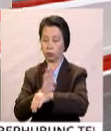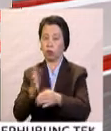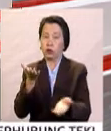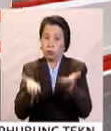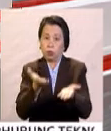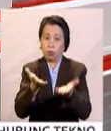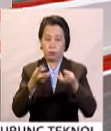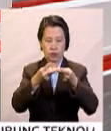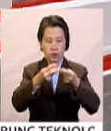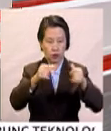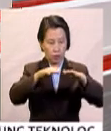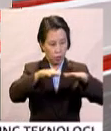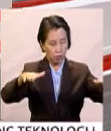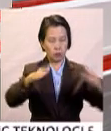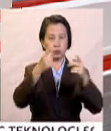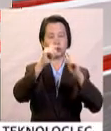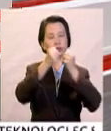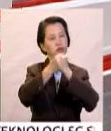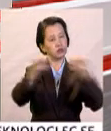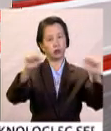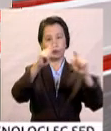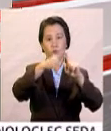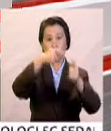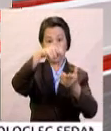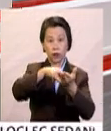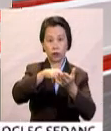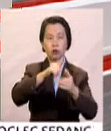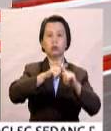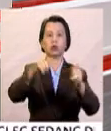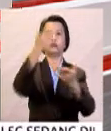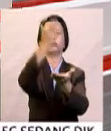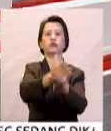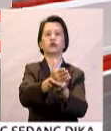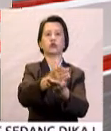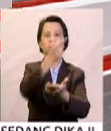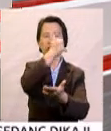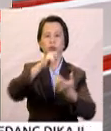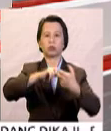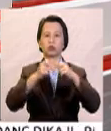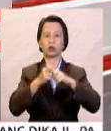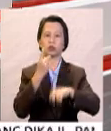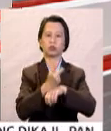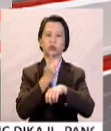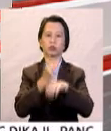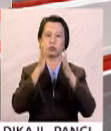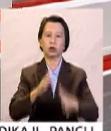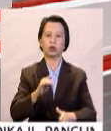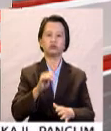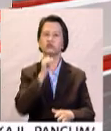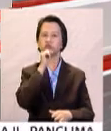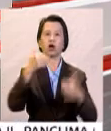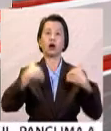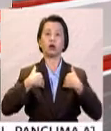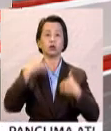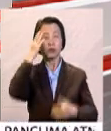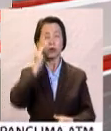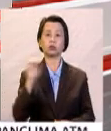mukim tanah rata yang sepatutnya siap bulan ini tetapi terhenti ekoran masalah kontraktor kurang berpengalaman.